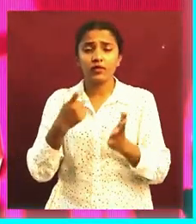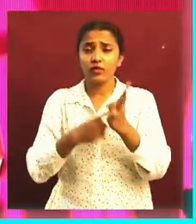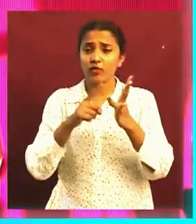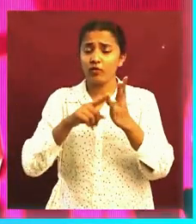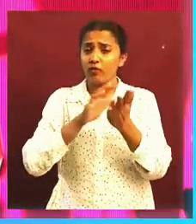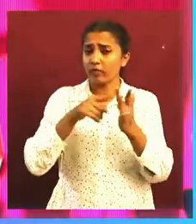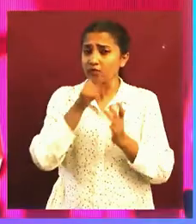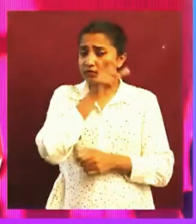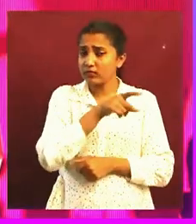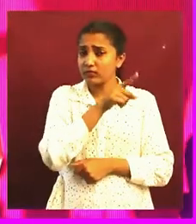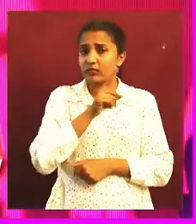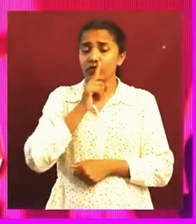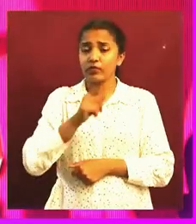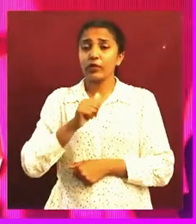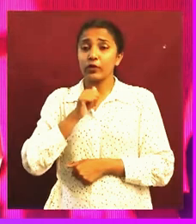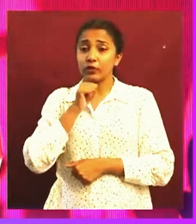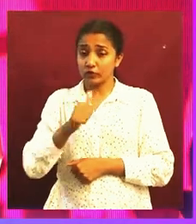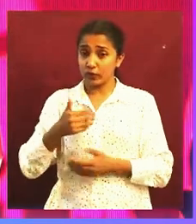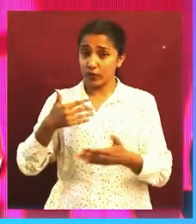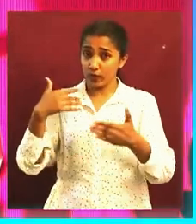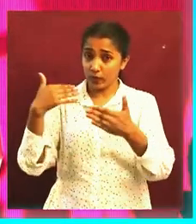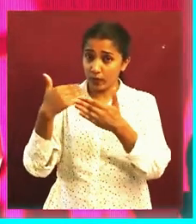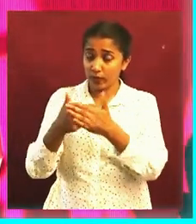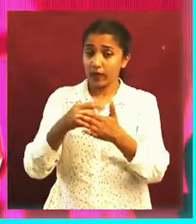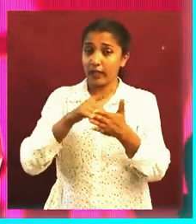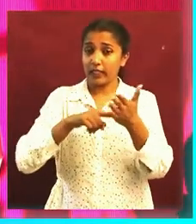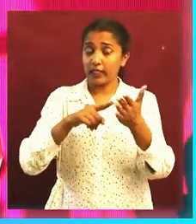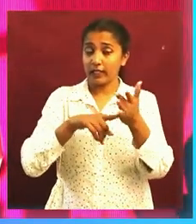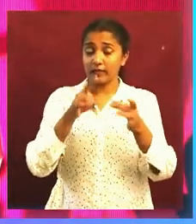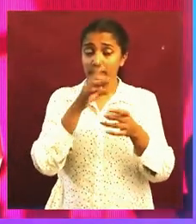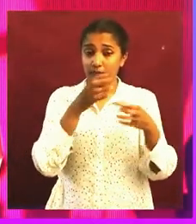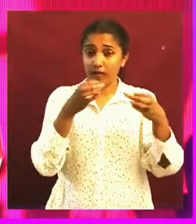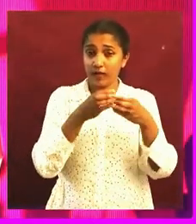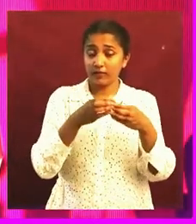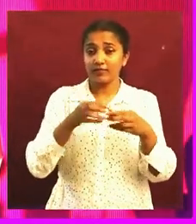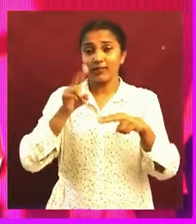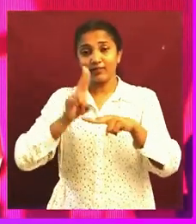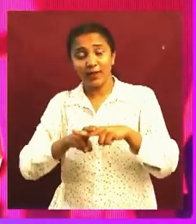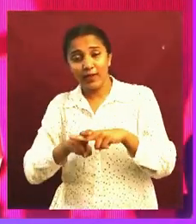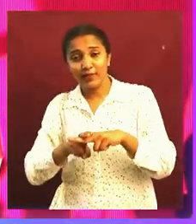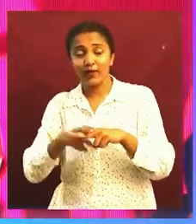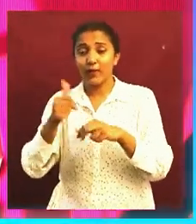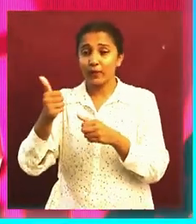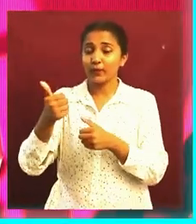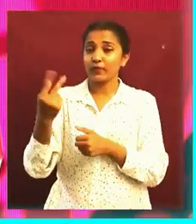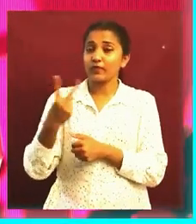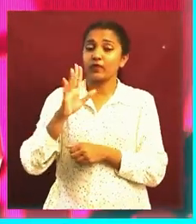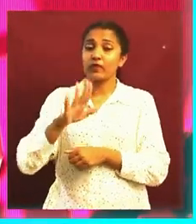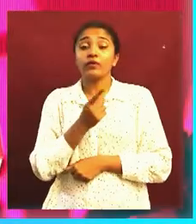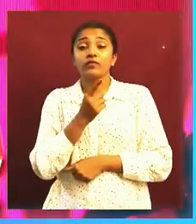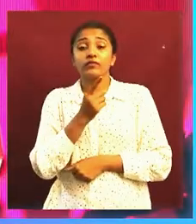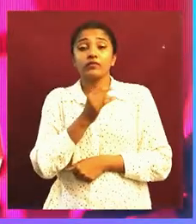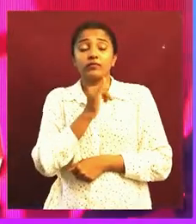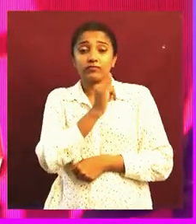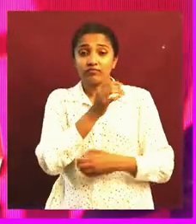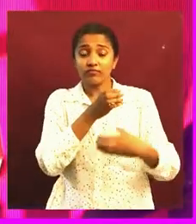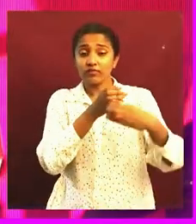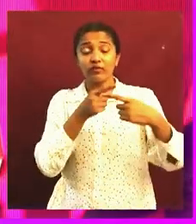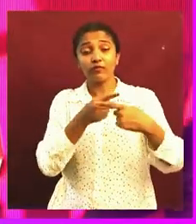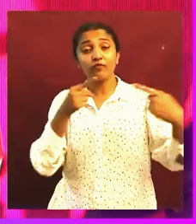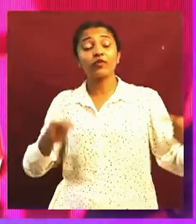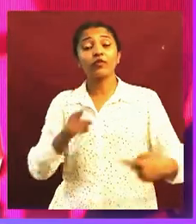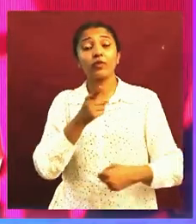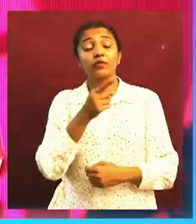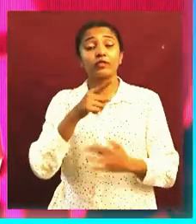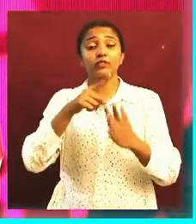கீனவா சதாகாலிக தேசபாலன மித்ரன்சா ஹதுரன்னே அபே ஹதுரா ஜேவிபி ஏகய ஏன்சா மித்ரா